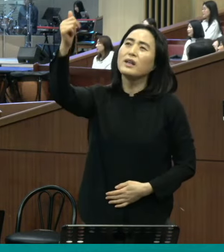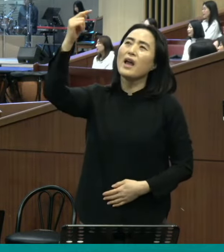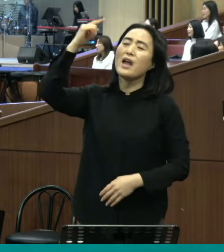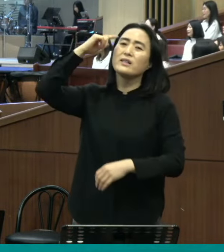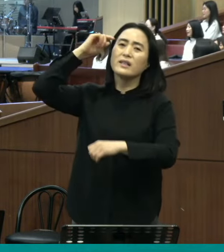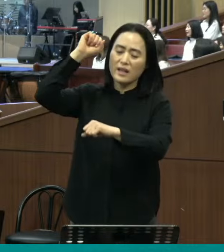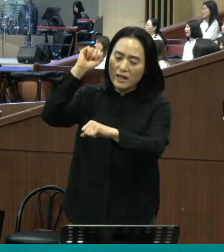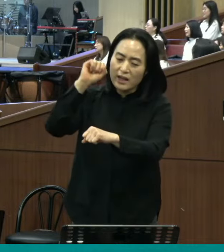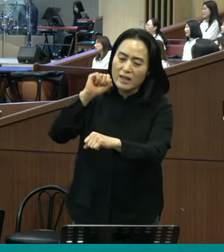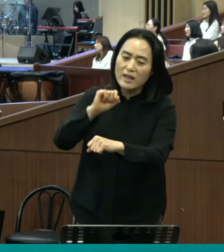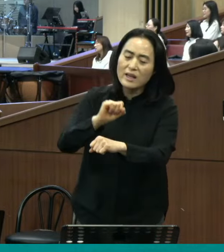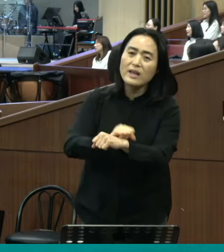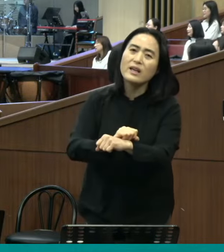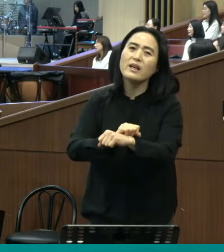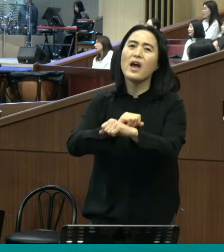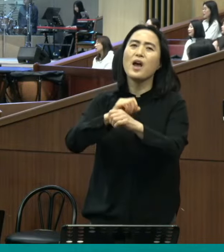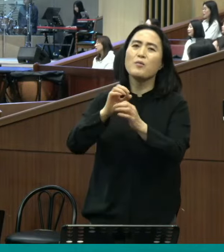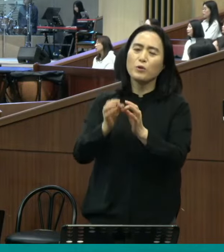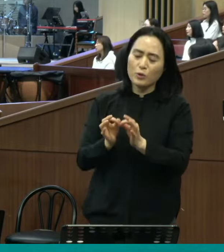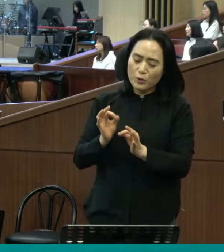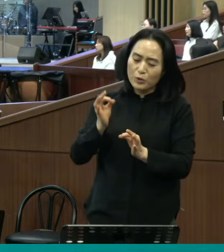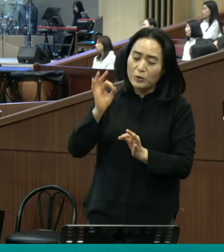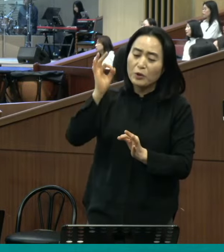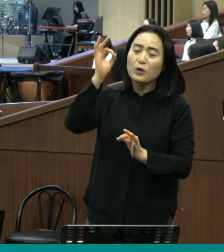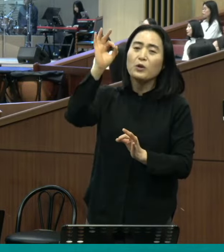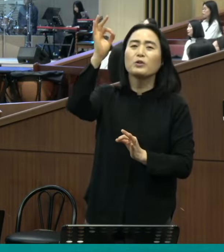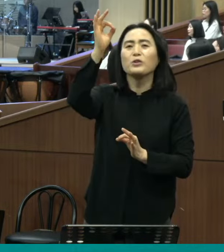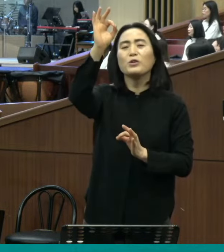그의 지혜